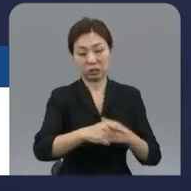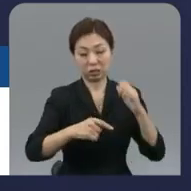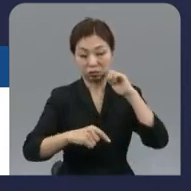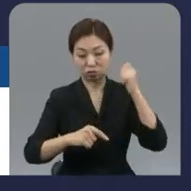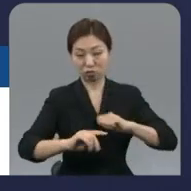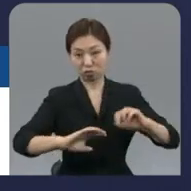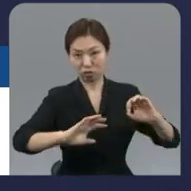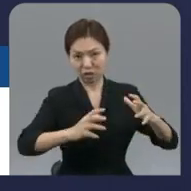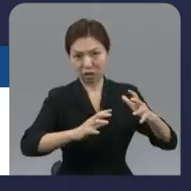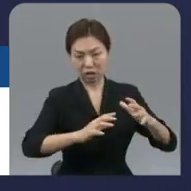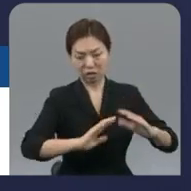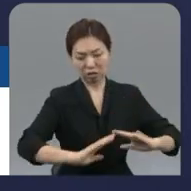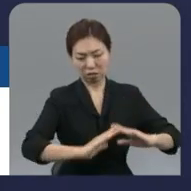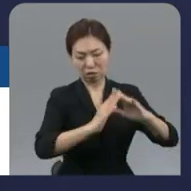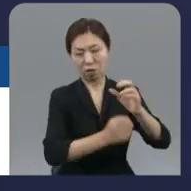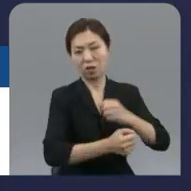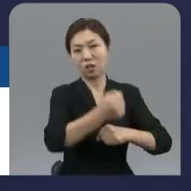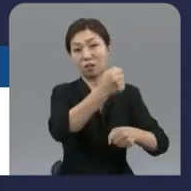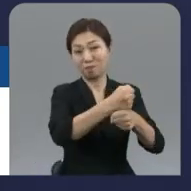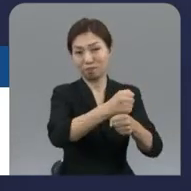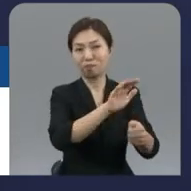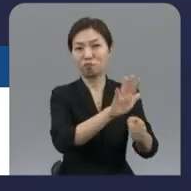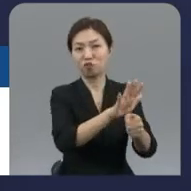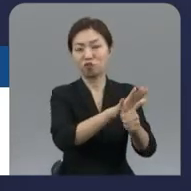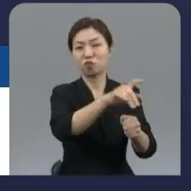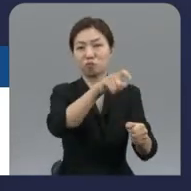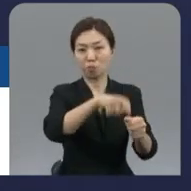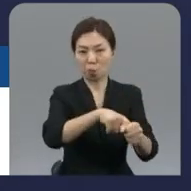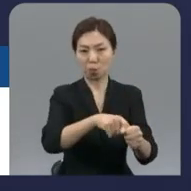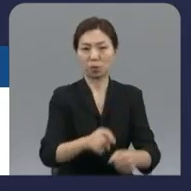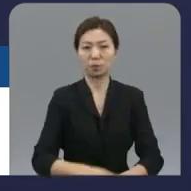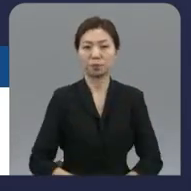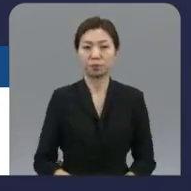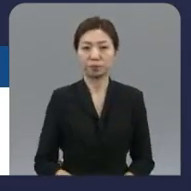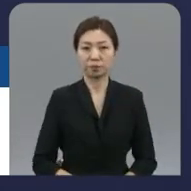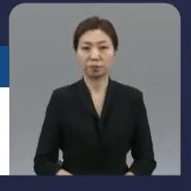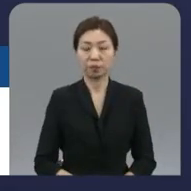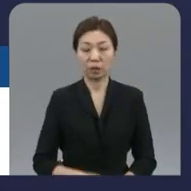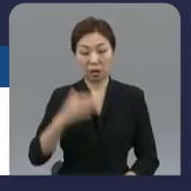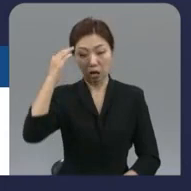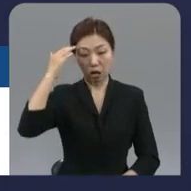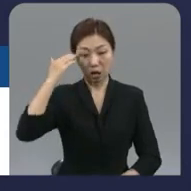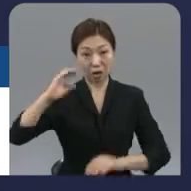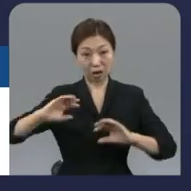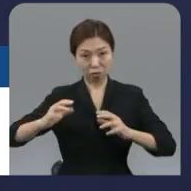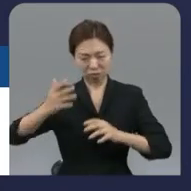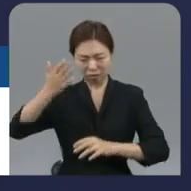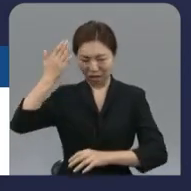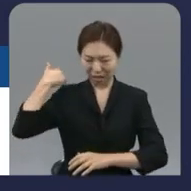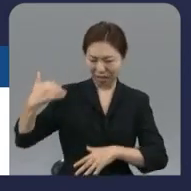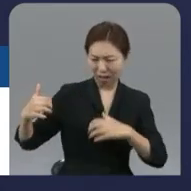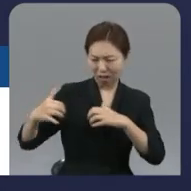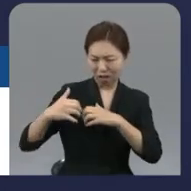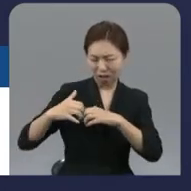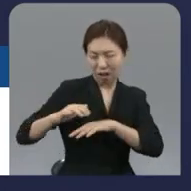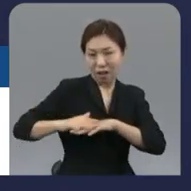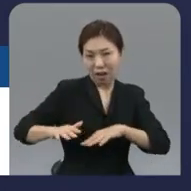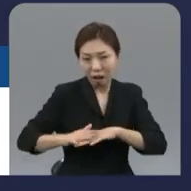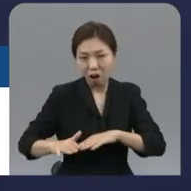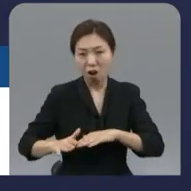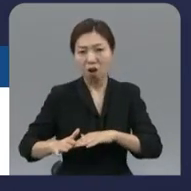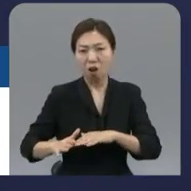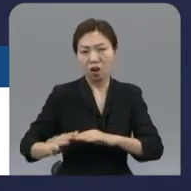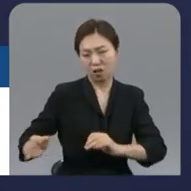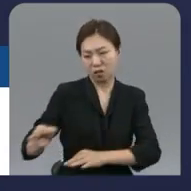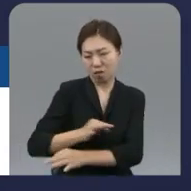始通过对外经济合作基金提供20亿美元的有偿援助。总统室方面表示，此次是通